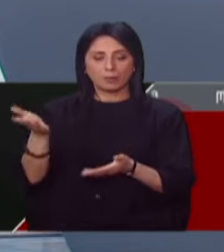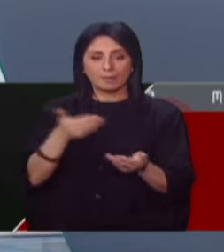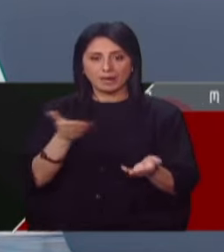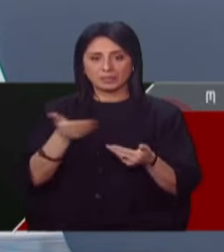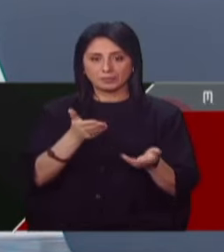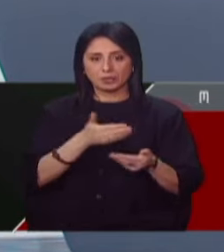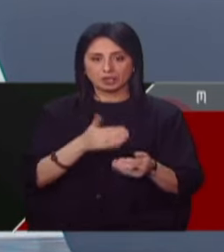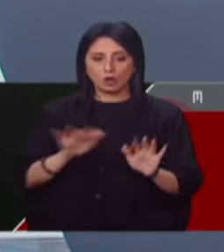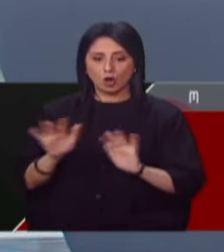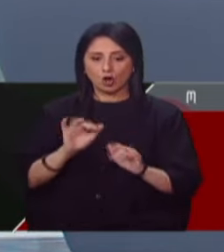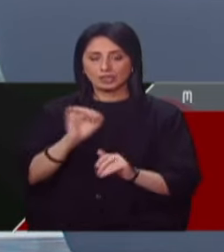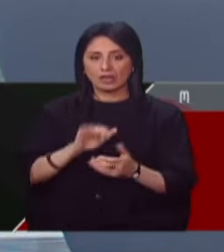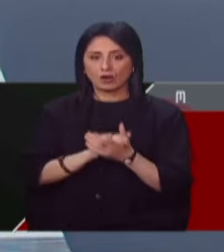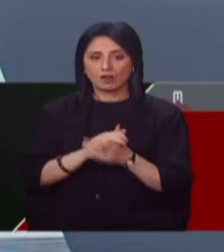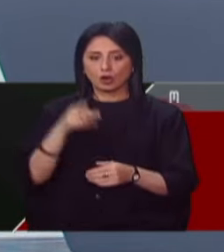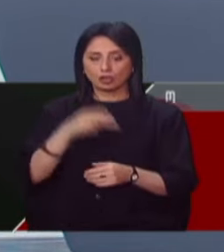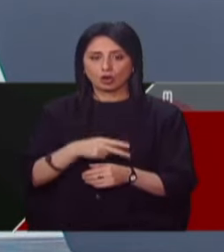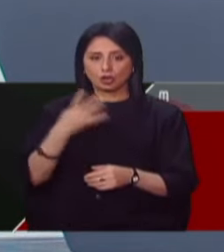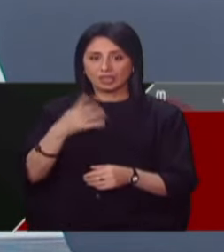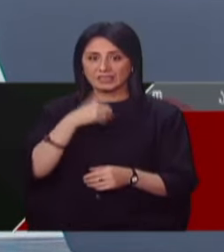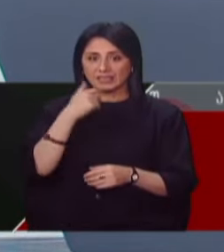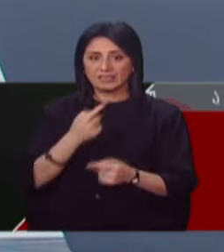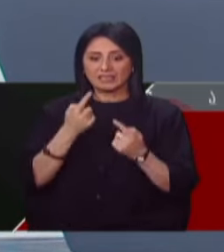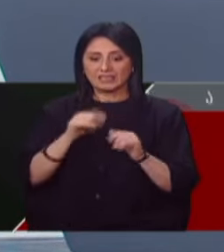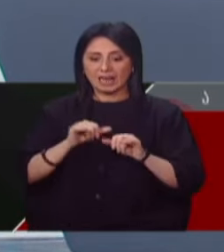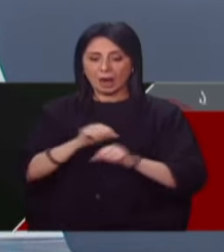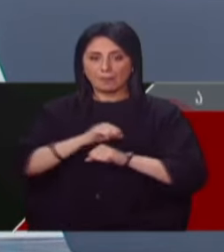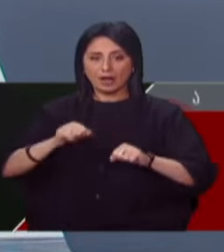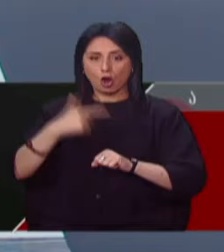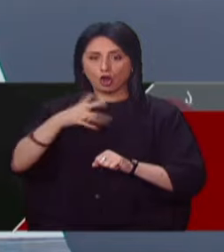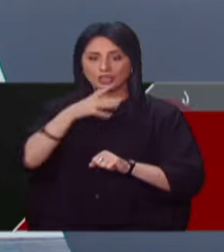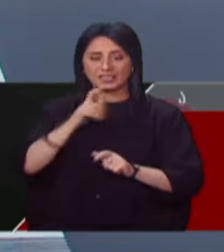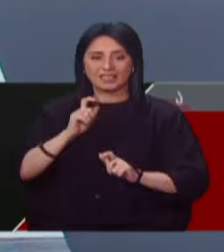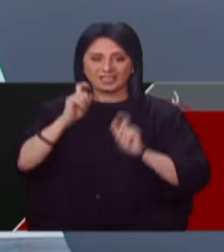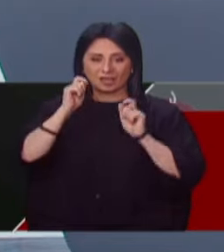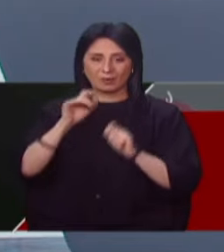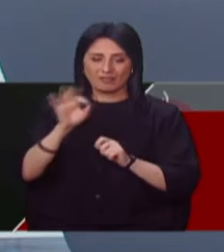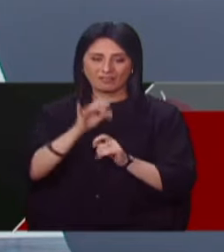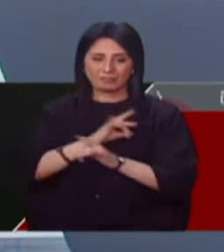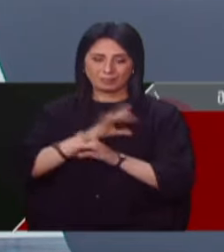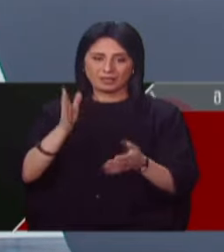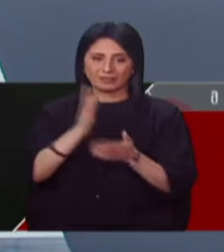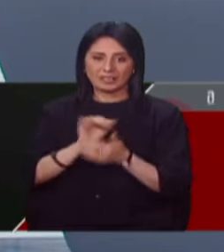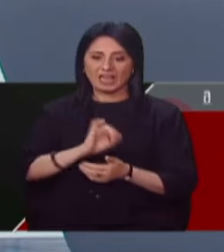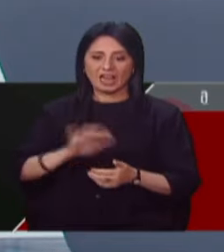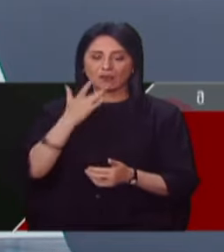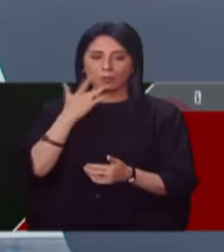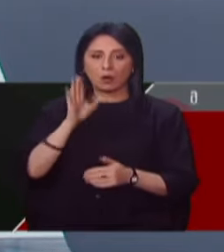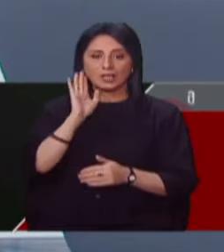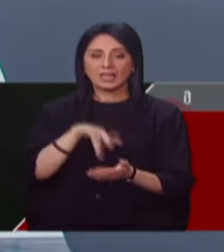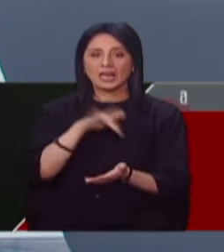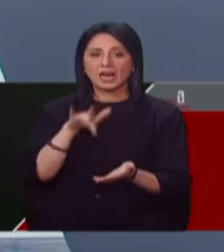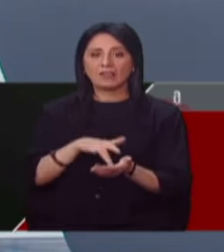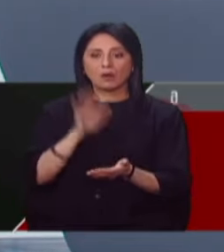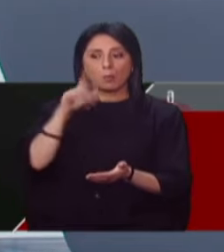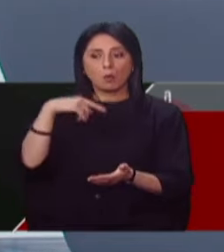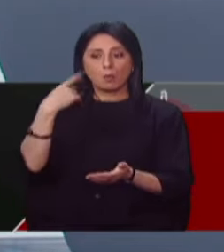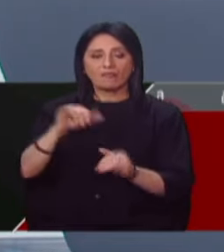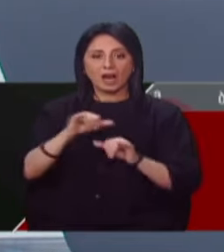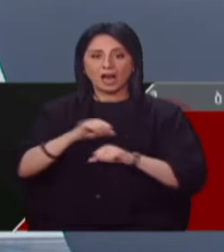მასპინძლობენ. ღონისძიება ევროკავშირის 2004 წლის დიდი გაფართოების 20 წლის იუბილის აღსანიშნავად იმართება და ევროპის პოლიტიკურ დედაქალაქში